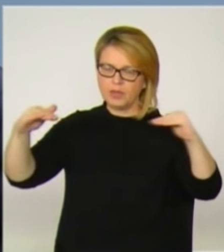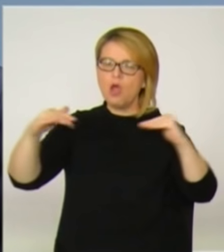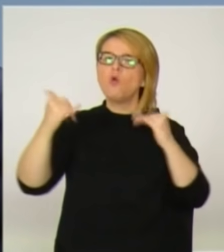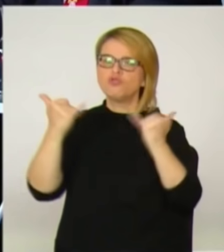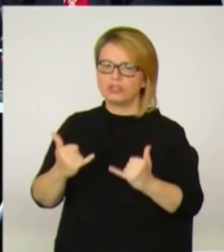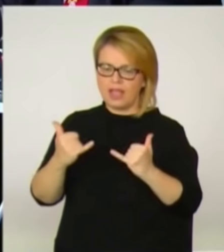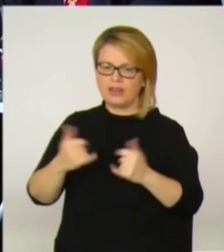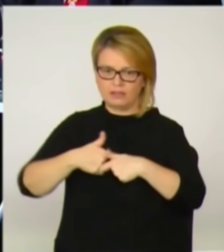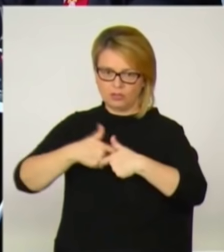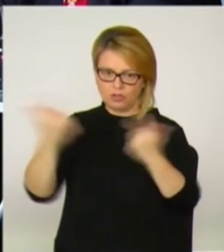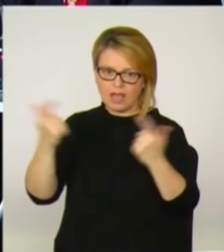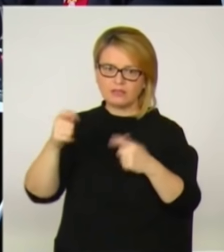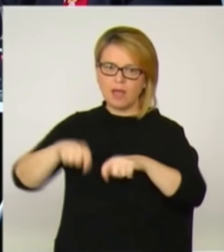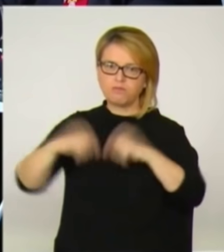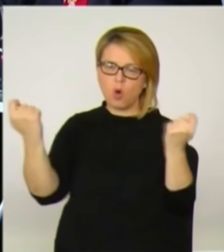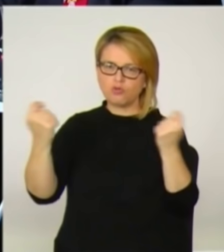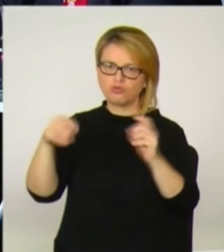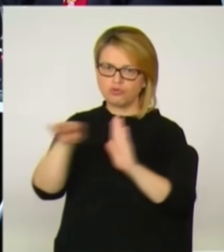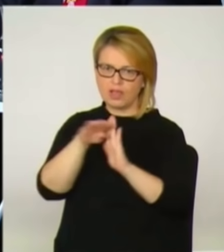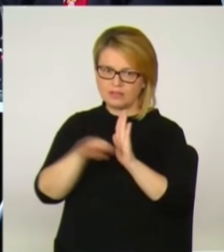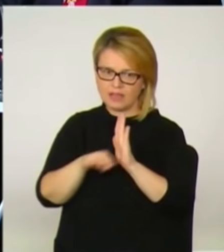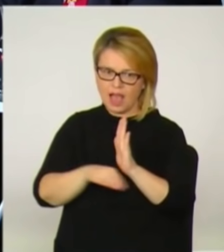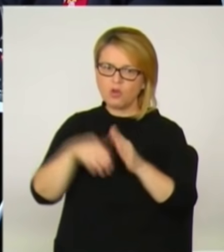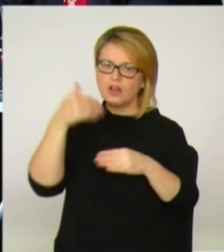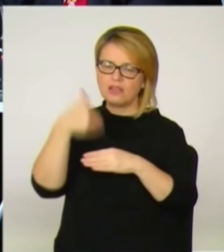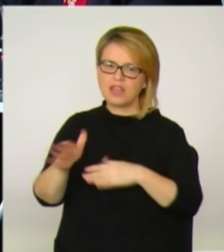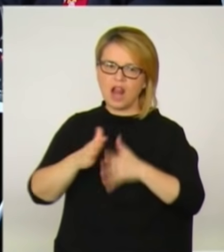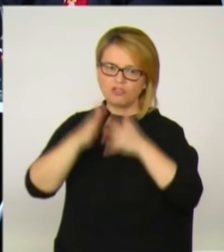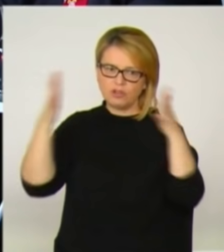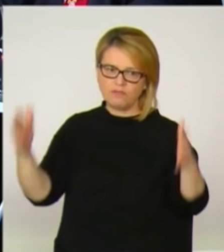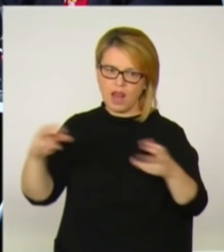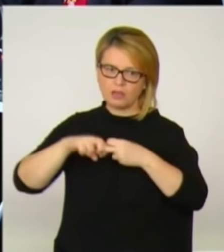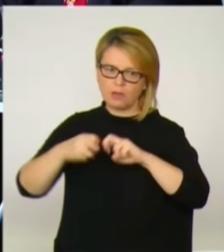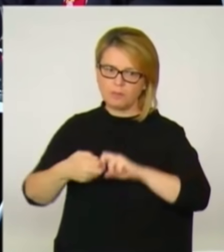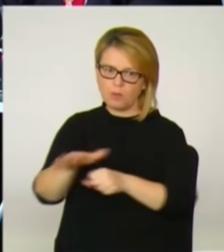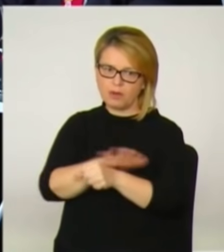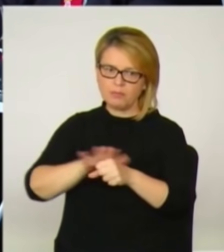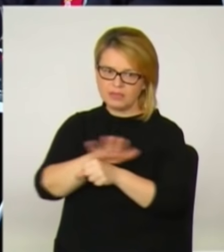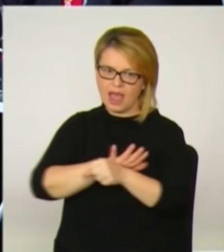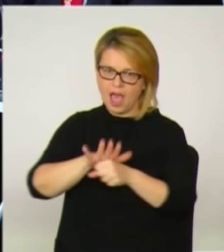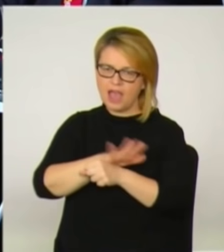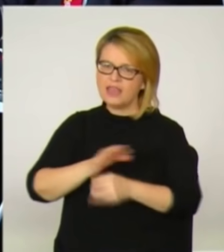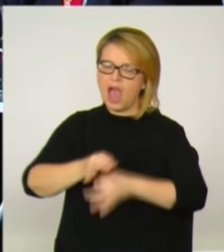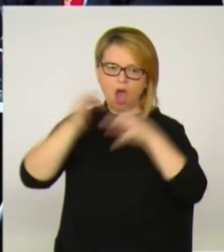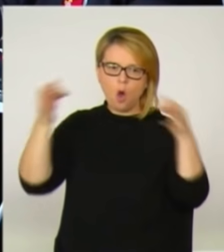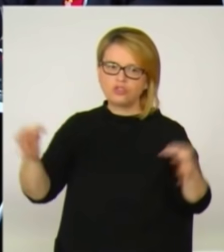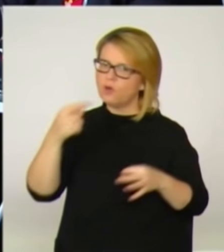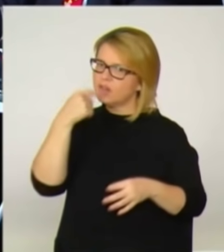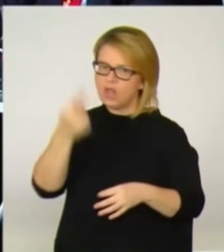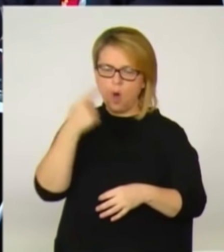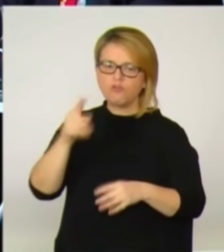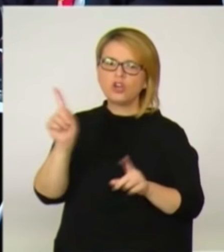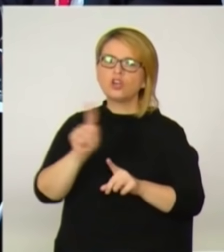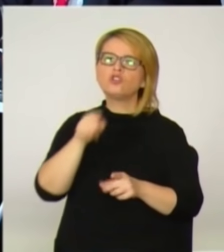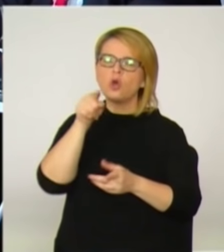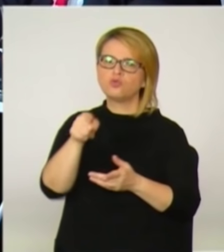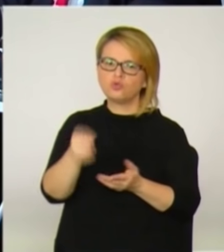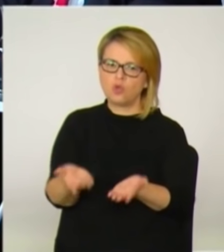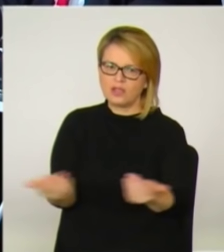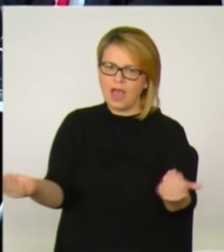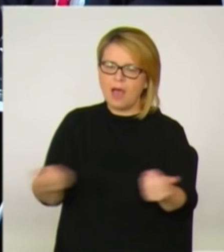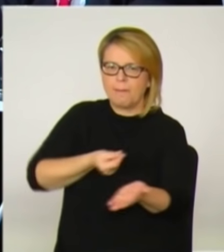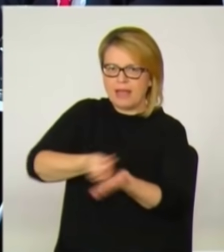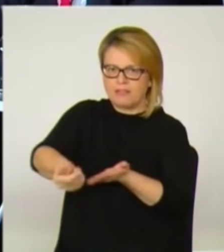a porušuje zákon. A čo je ďalší veľký problém, tají, respektíve na rovinu nehovorí, k tomu túto nákladnú kampaň